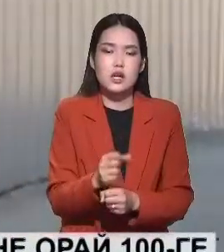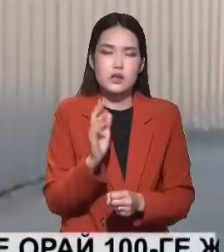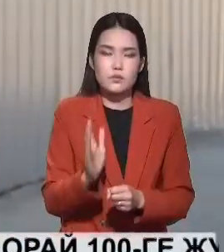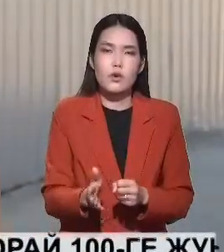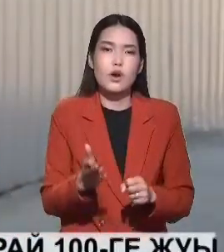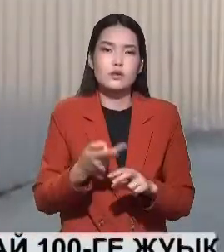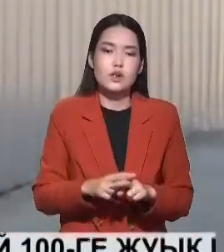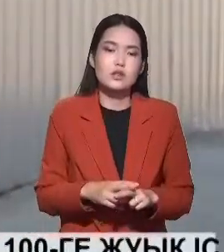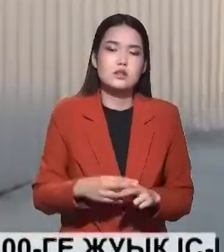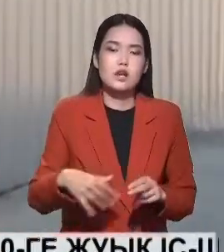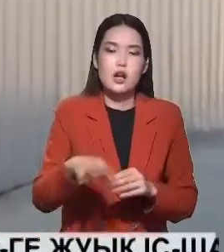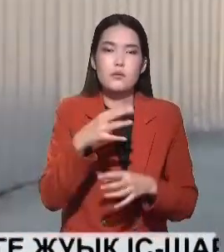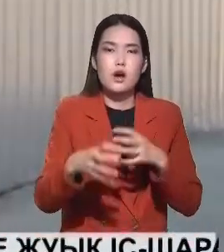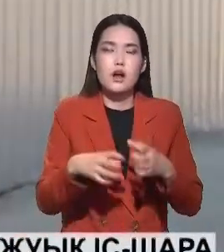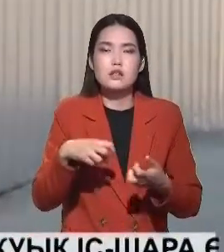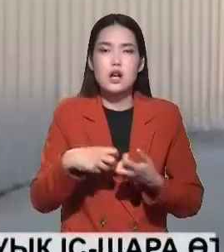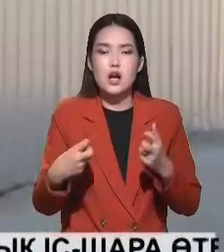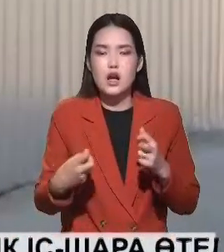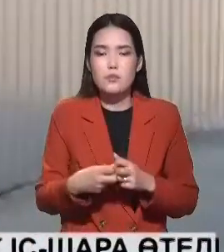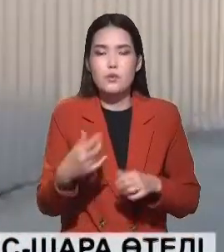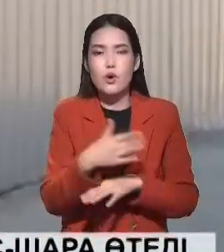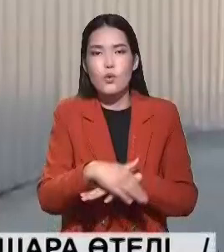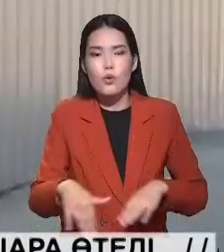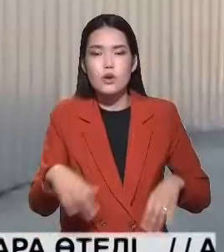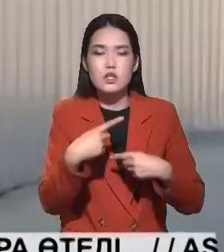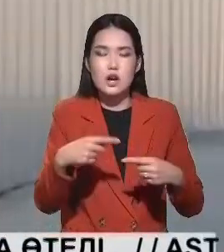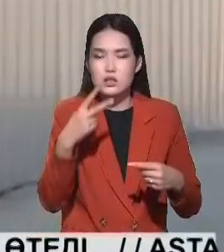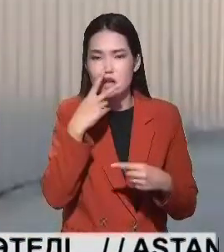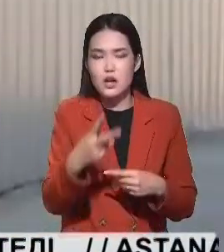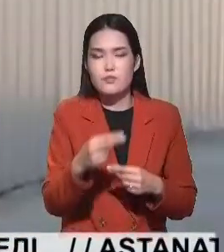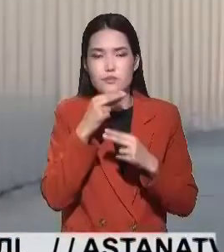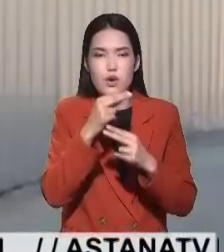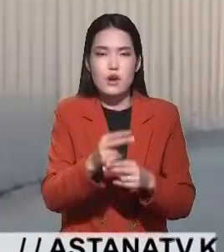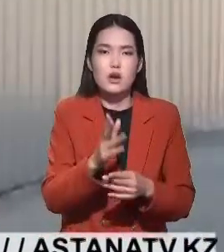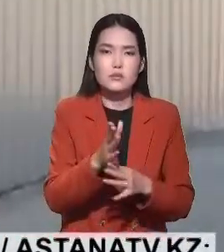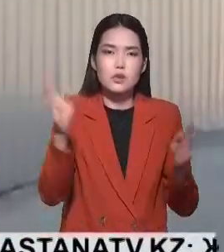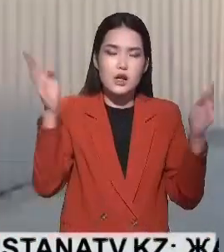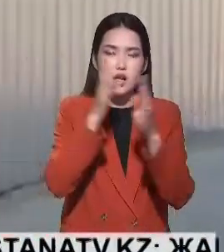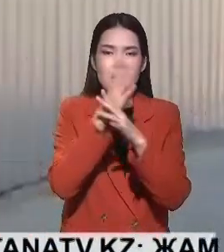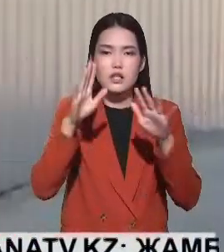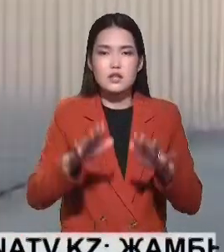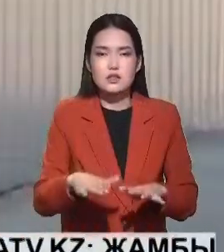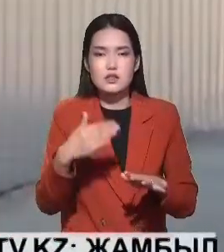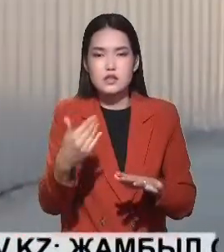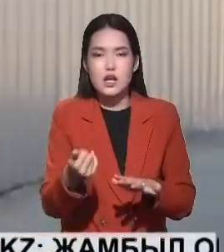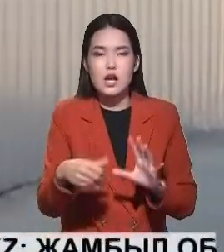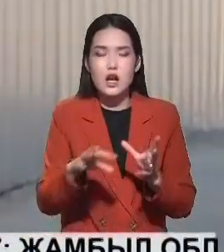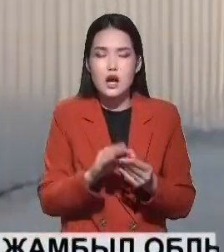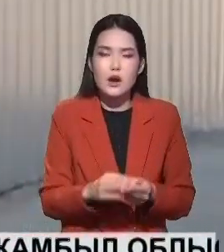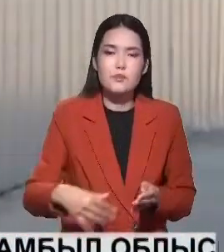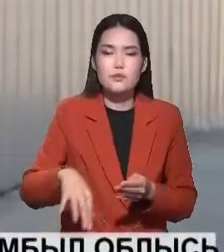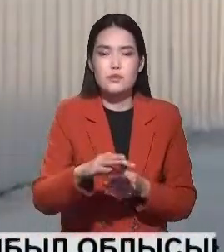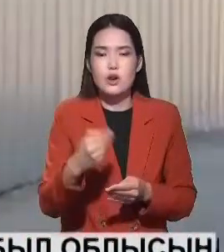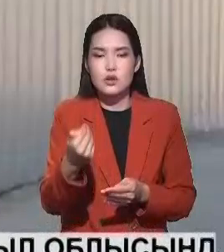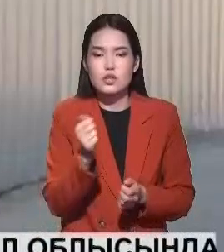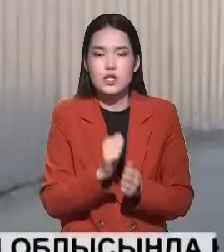елімізде әлеуметтік проблемалардың шешіліп жатқандығын көрсетеді. Әрине, проблемалар бар. Ол проблемалардың барлығын біз